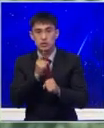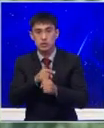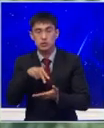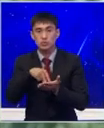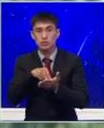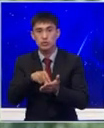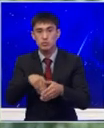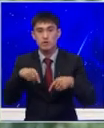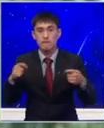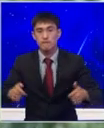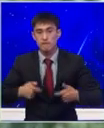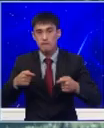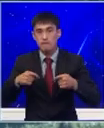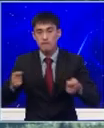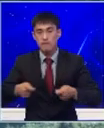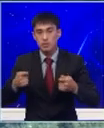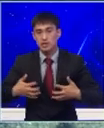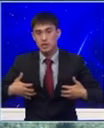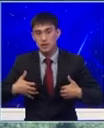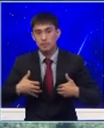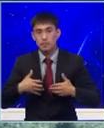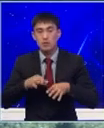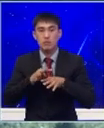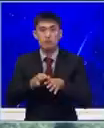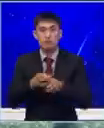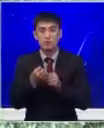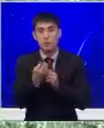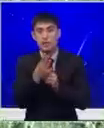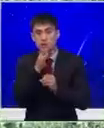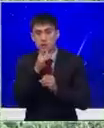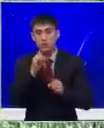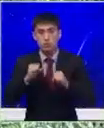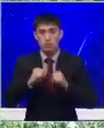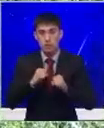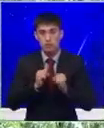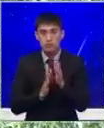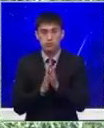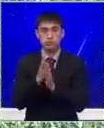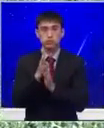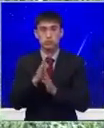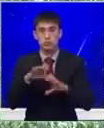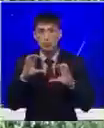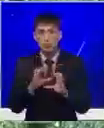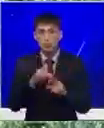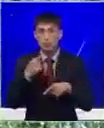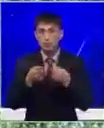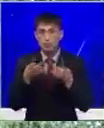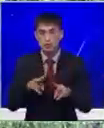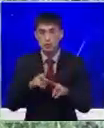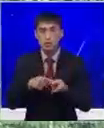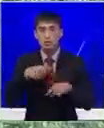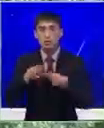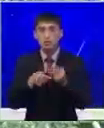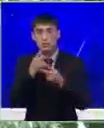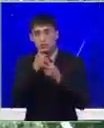туризм и выпас скота ведь Эллен требуется около 15 лет чтобы достаточно окрепнуть и не нуждаться в уходе позже за ними